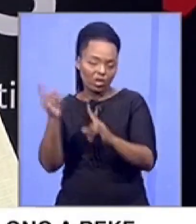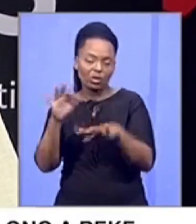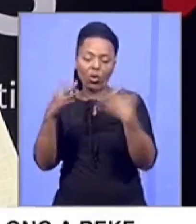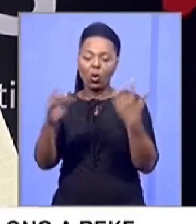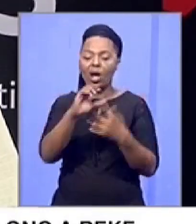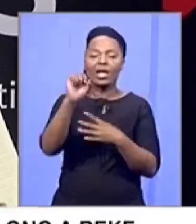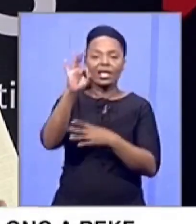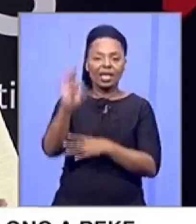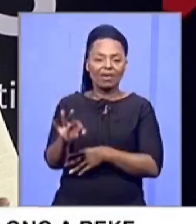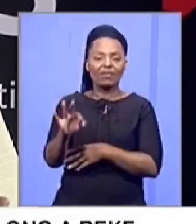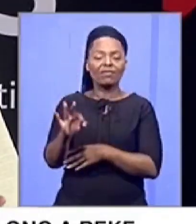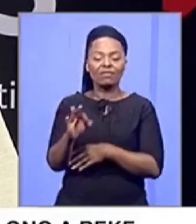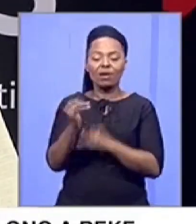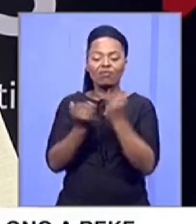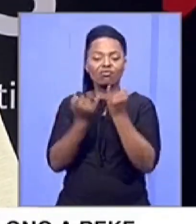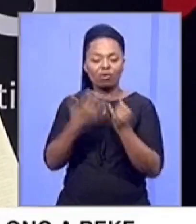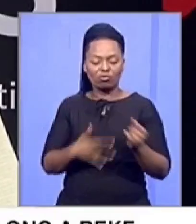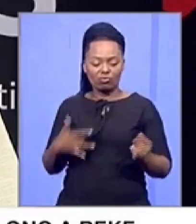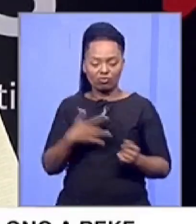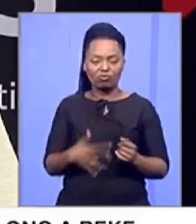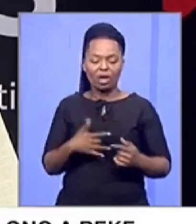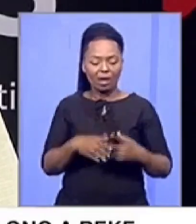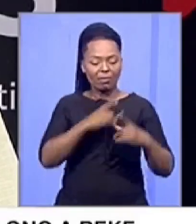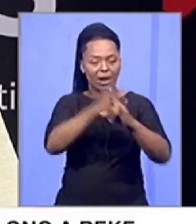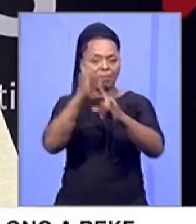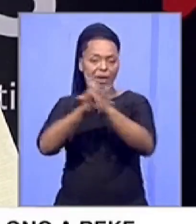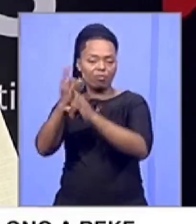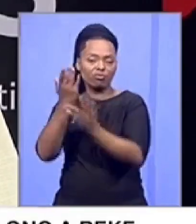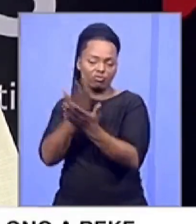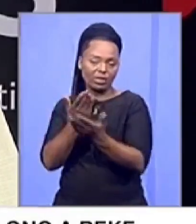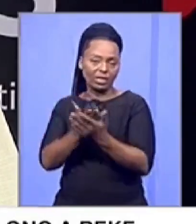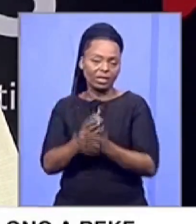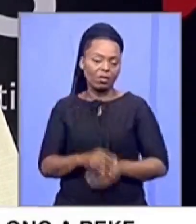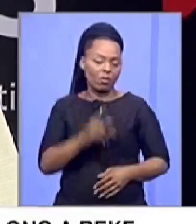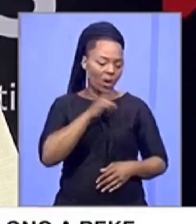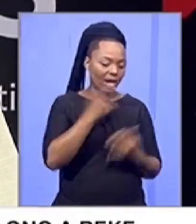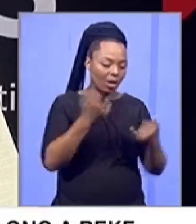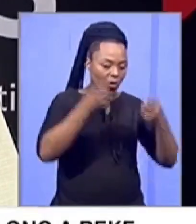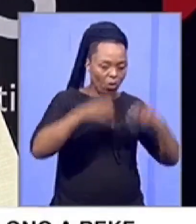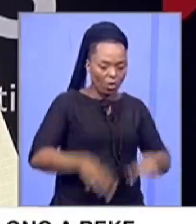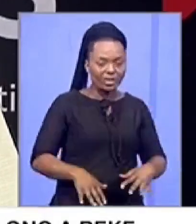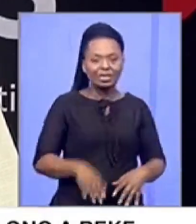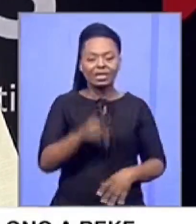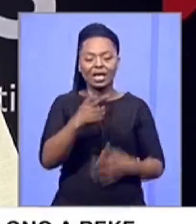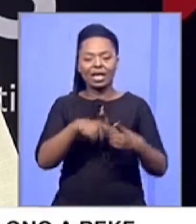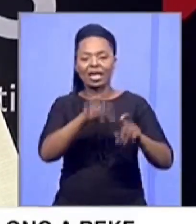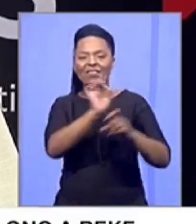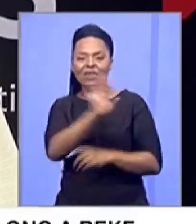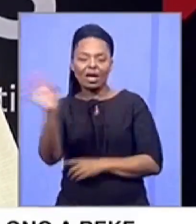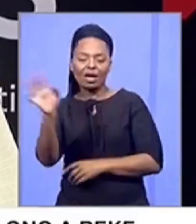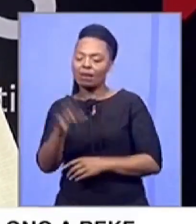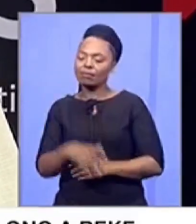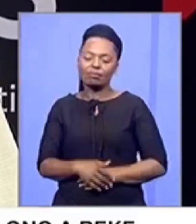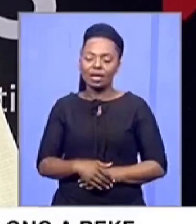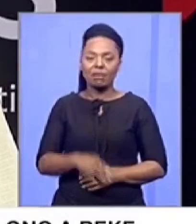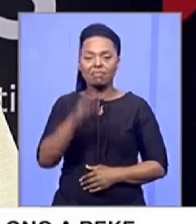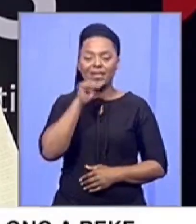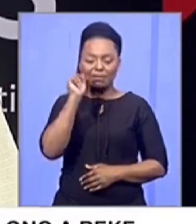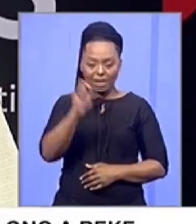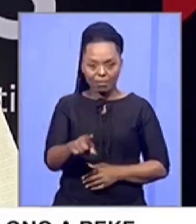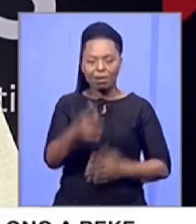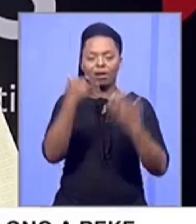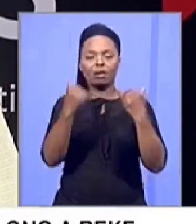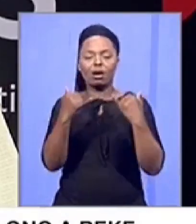League me ena ya hore ba sentse ba hlotse league kapa ba sireleditse mohopa ona league e tla ba fa he nako